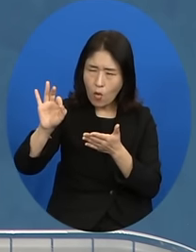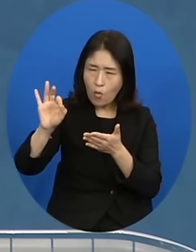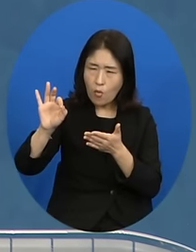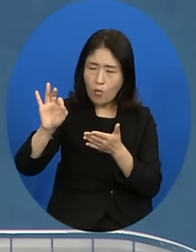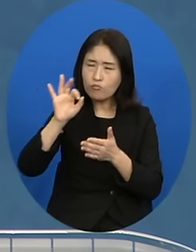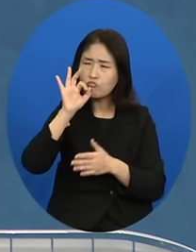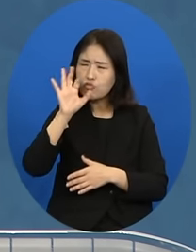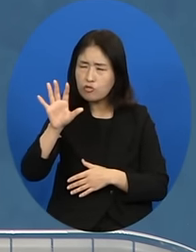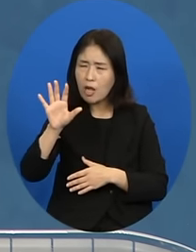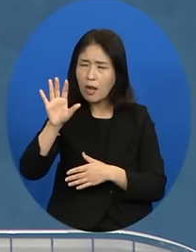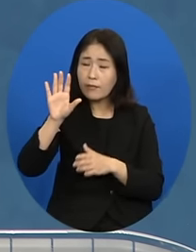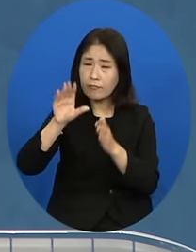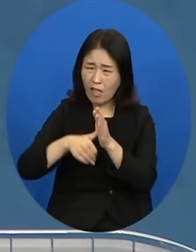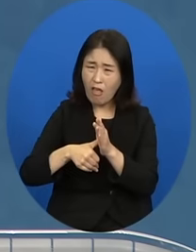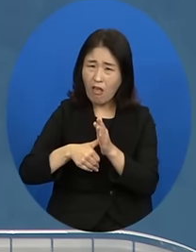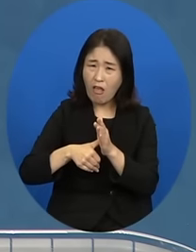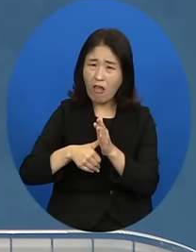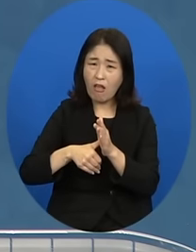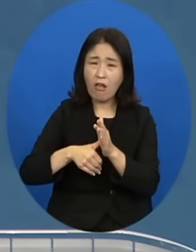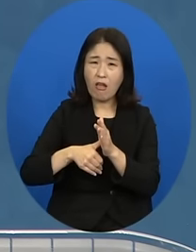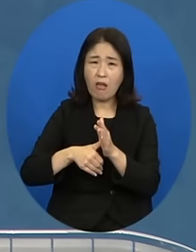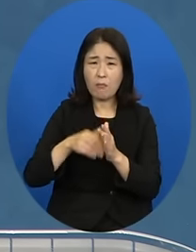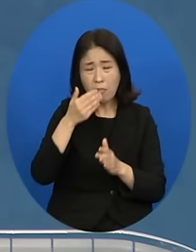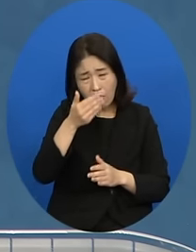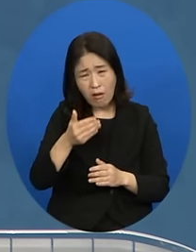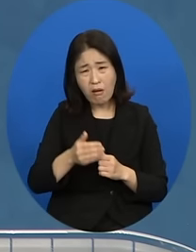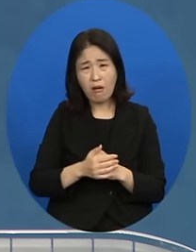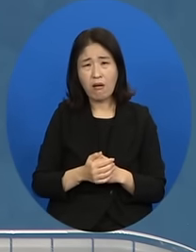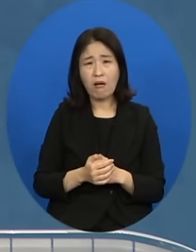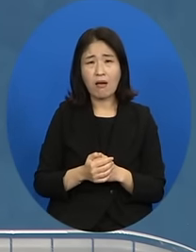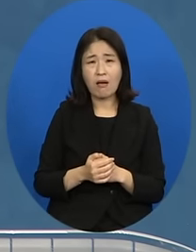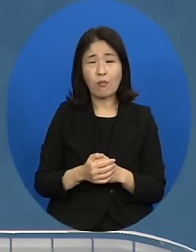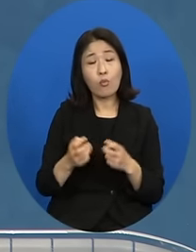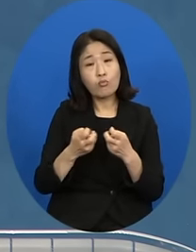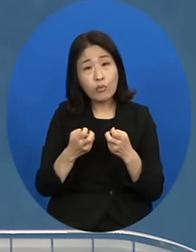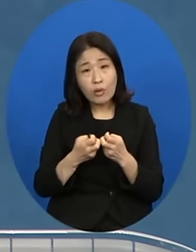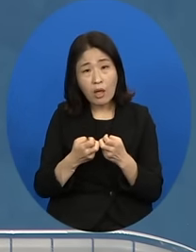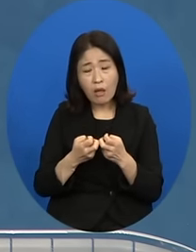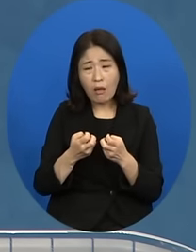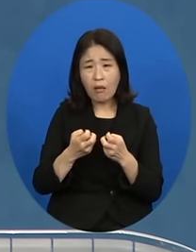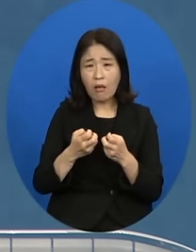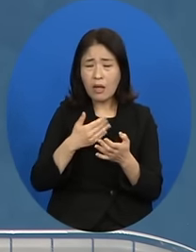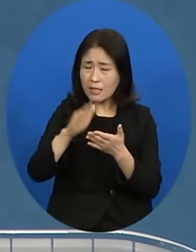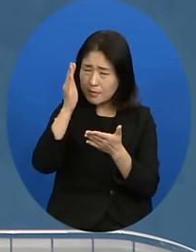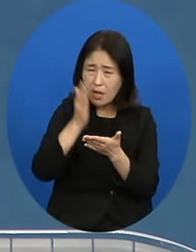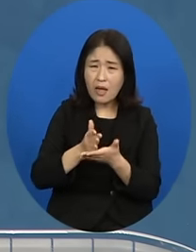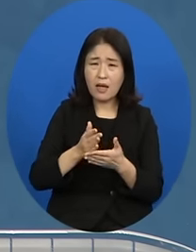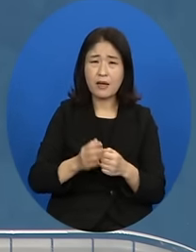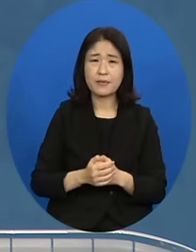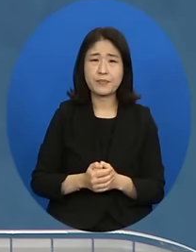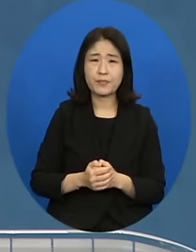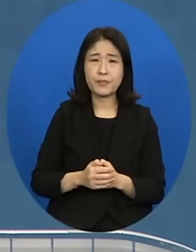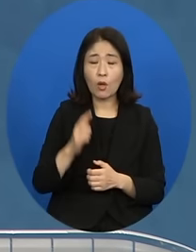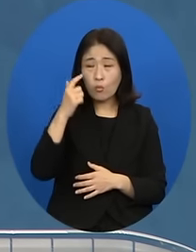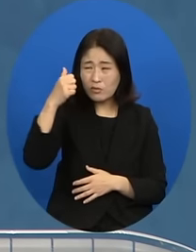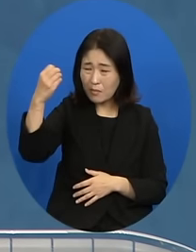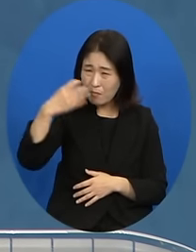때가 올 수도 있어. 그러면 어떻게 할 거야? 가면 안 돼. 그리고 또 어떤